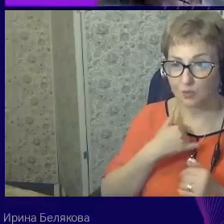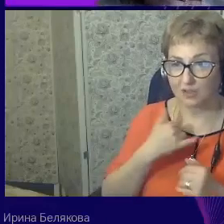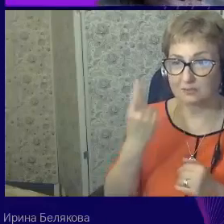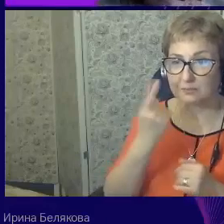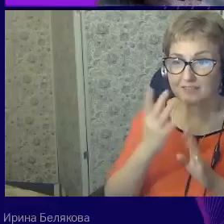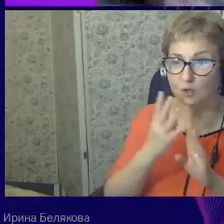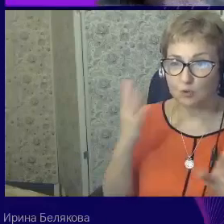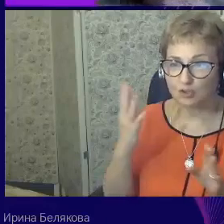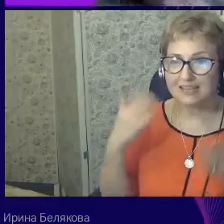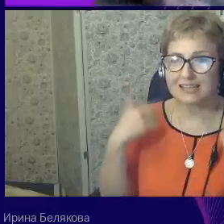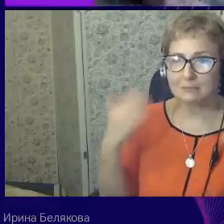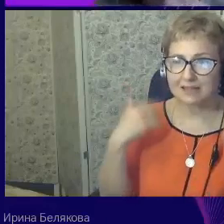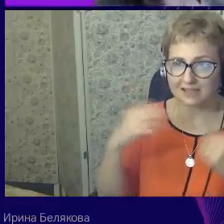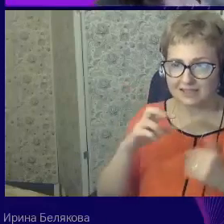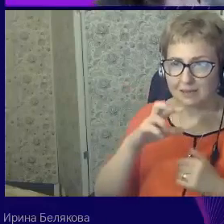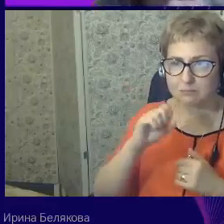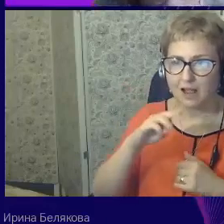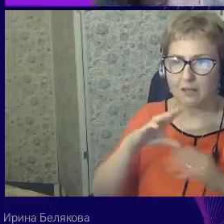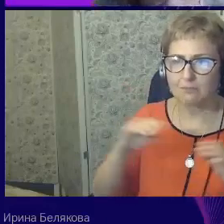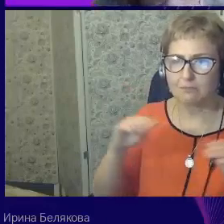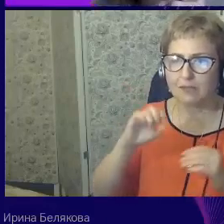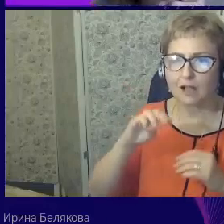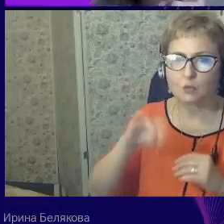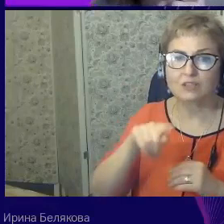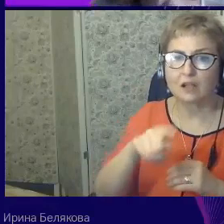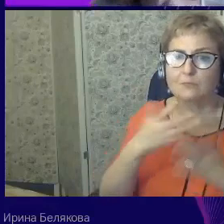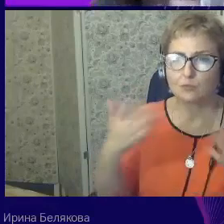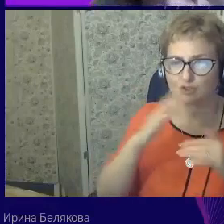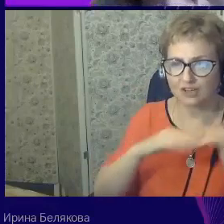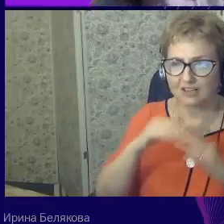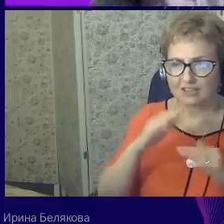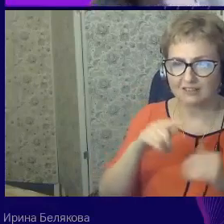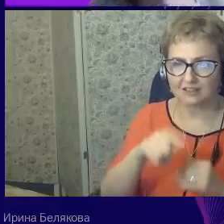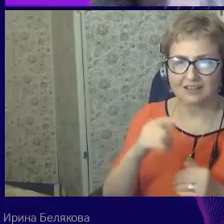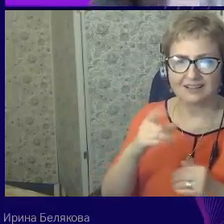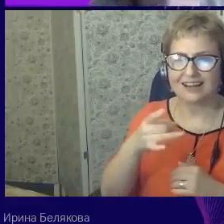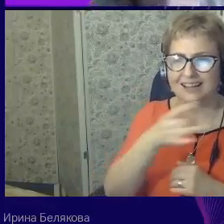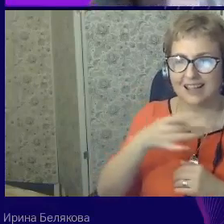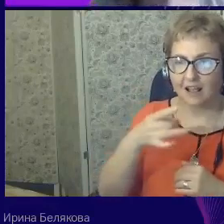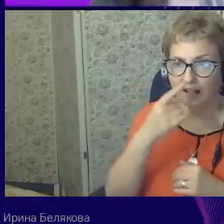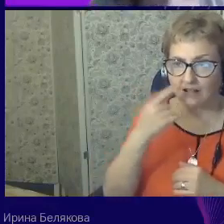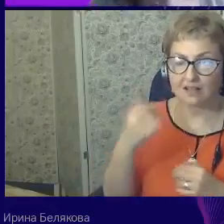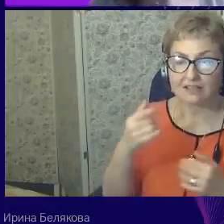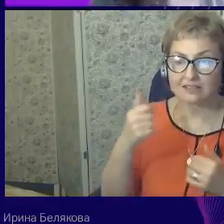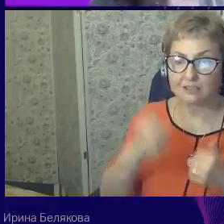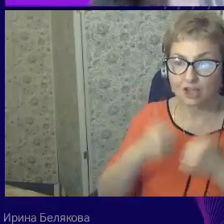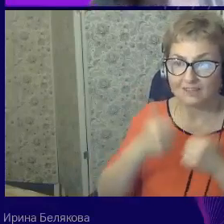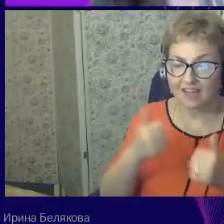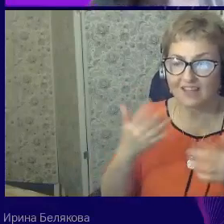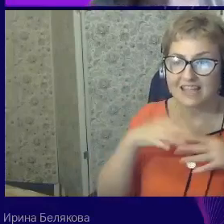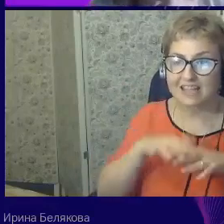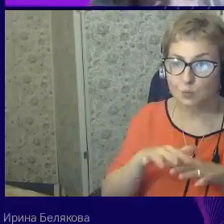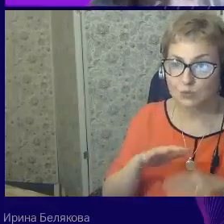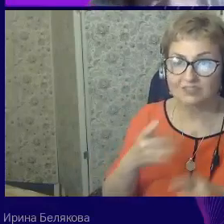в гимнастике на батуте, там этих разрядов больше всего, вот только что прошли региональные соревнования инклюзивные,